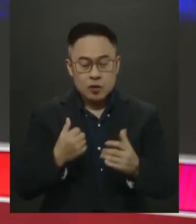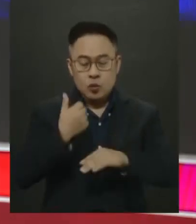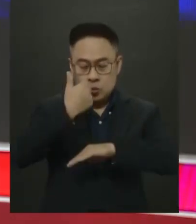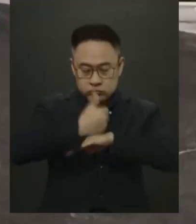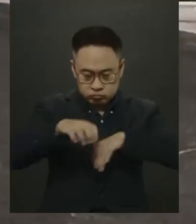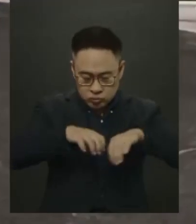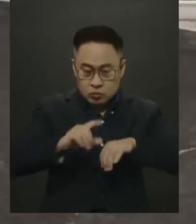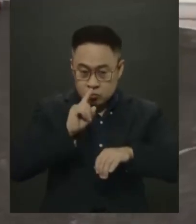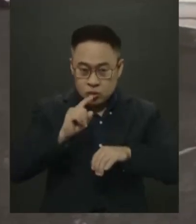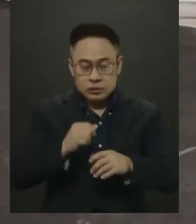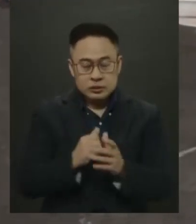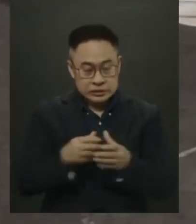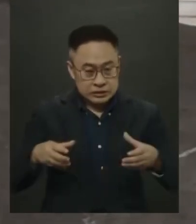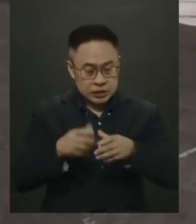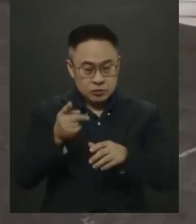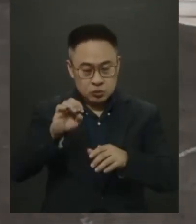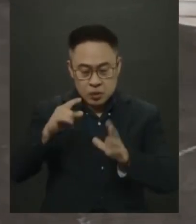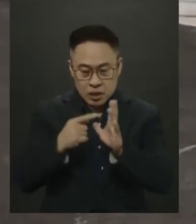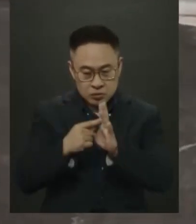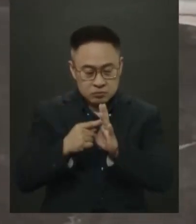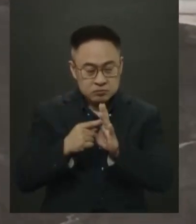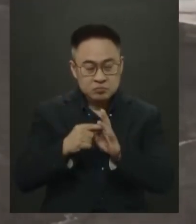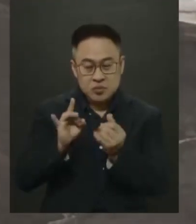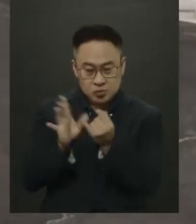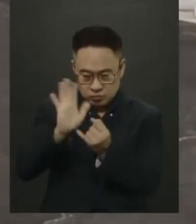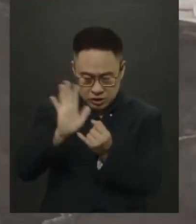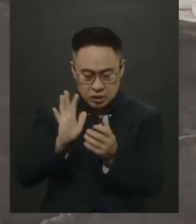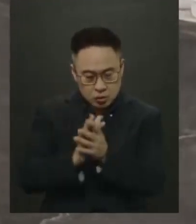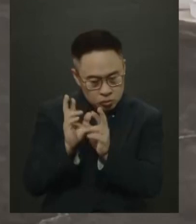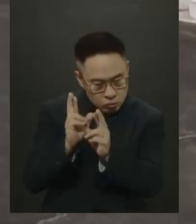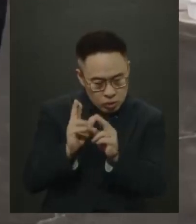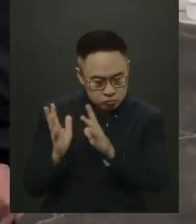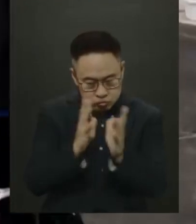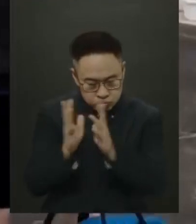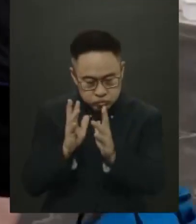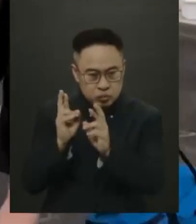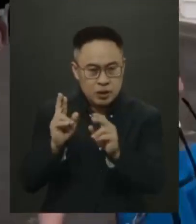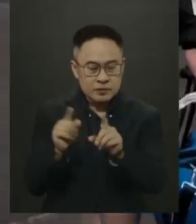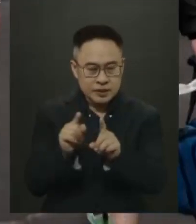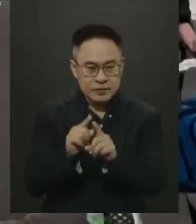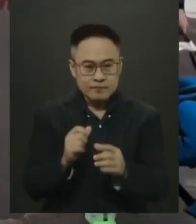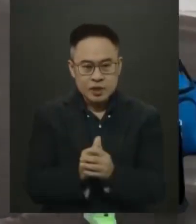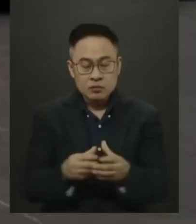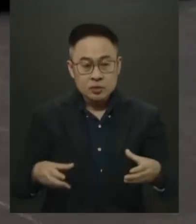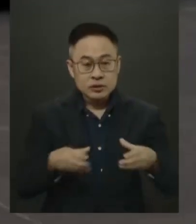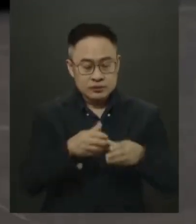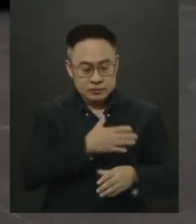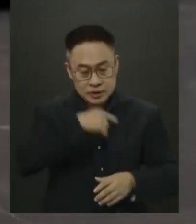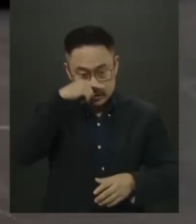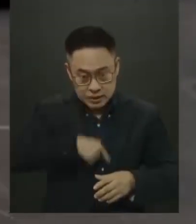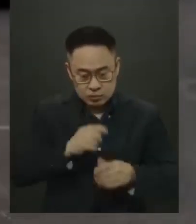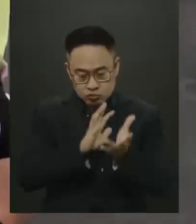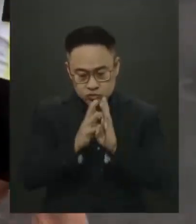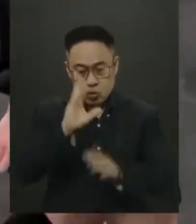ครับไปดูบรรยากาศความพร้อมของทัพช้างศึกโตเล็กของเรากันหน่อยครับในการแข่งขันศึกฟุตซอลชิงแชมป์โลกนะครับแ